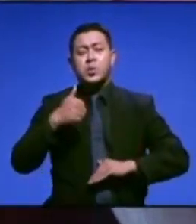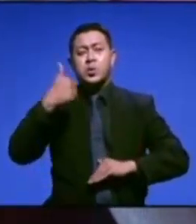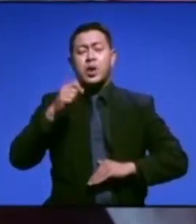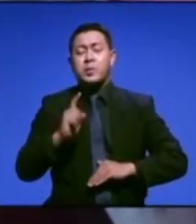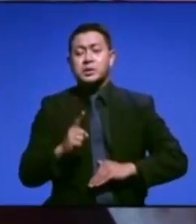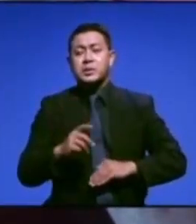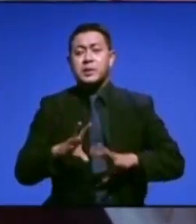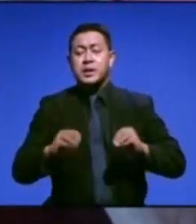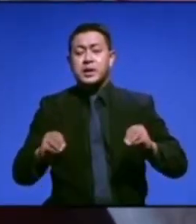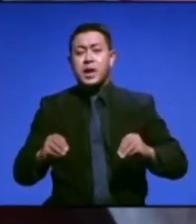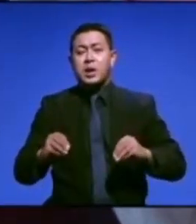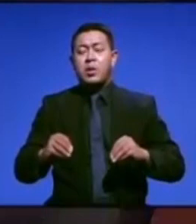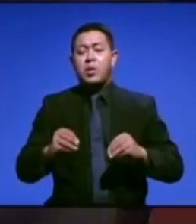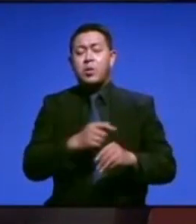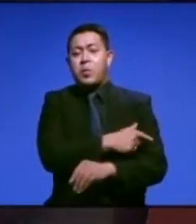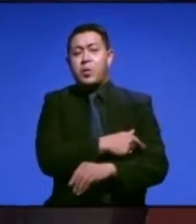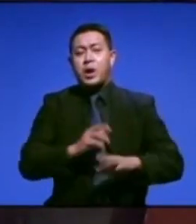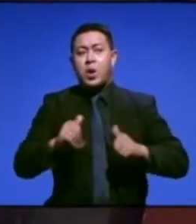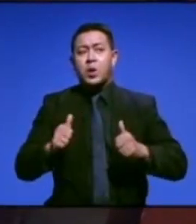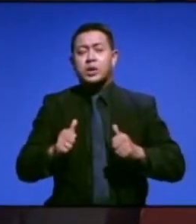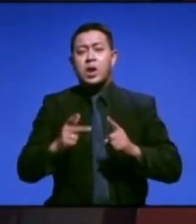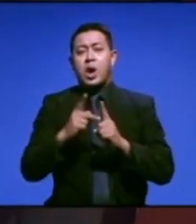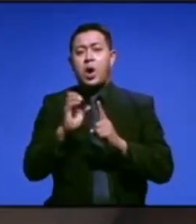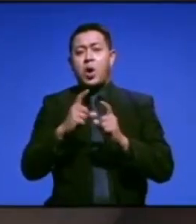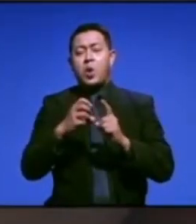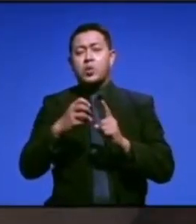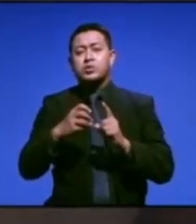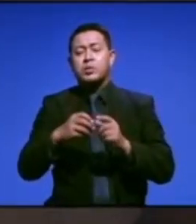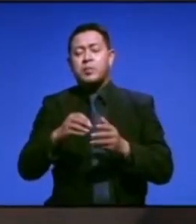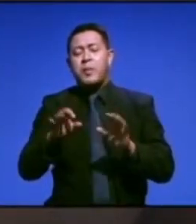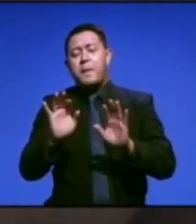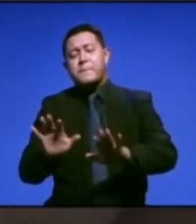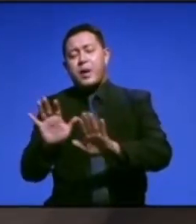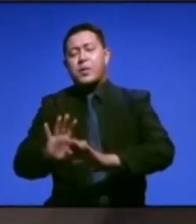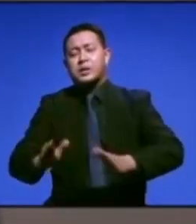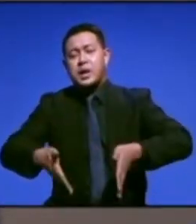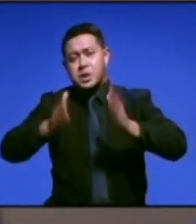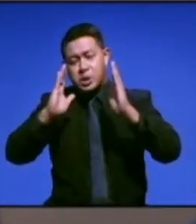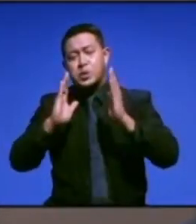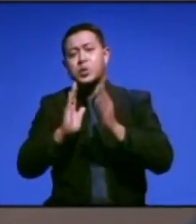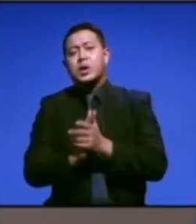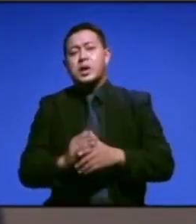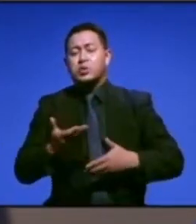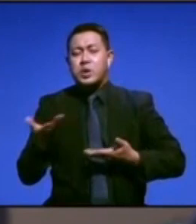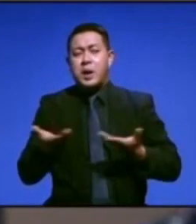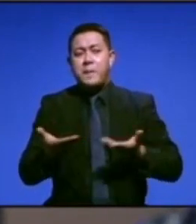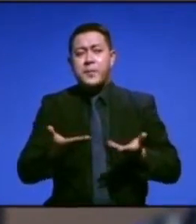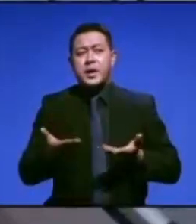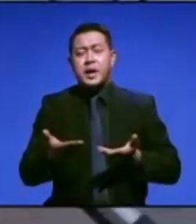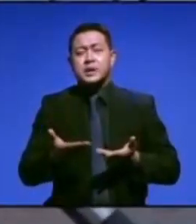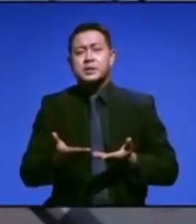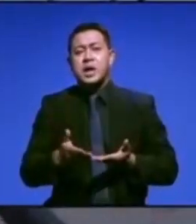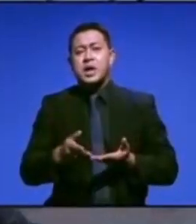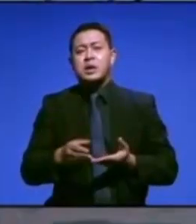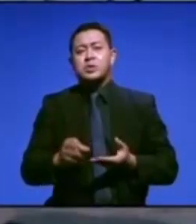karena dikerjakan oleh para pegawai hotel bagian housekeeping yang memang sudah terlatih dan terbiasa melakukan general